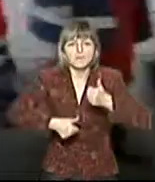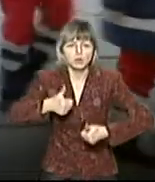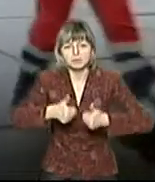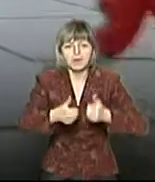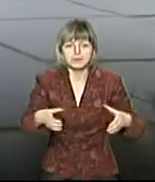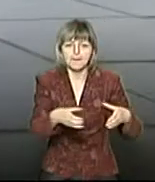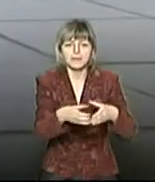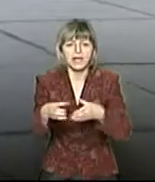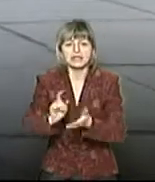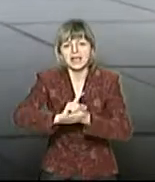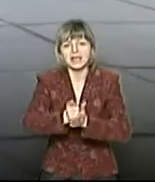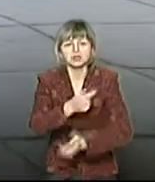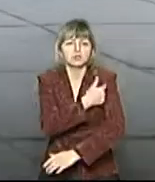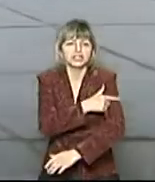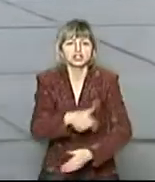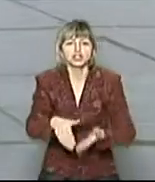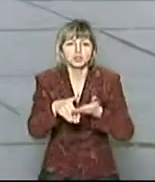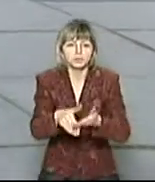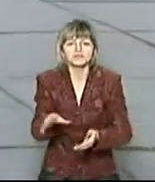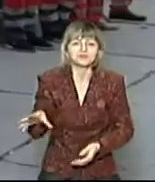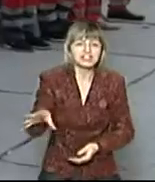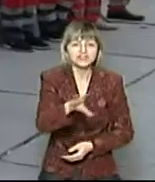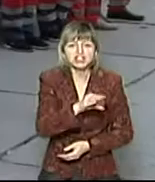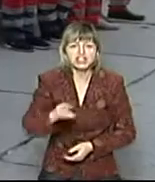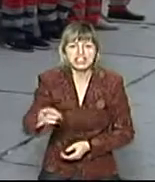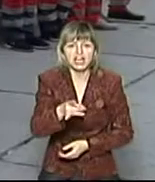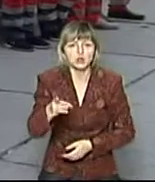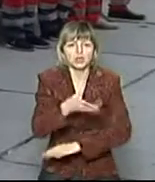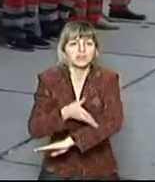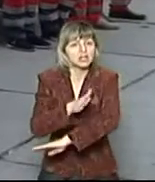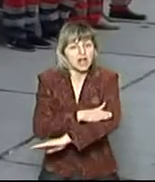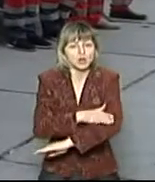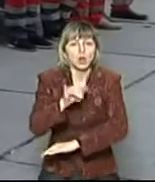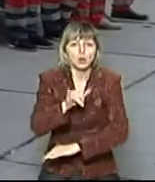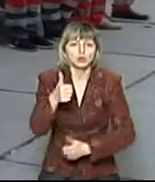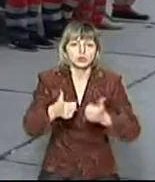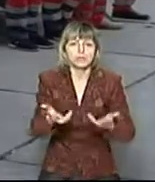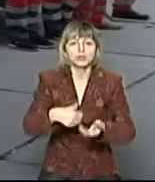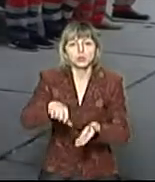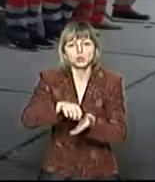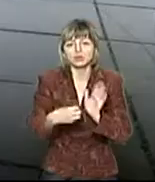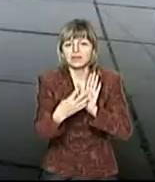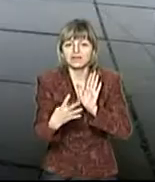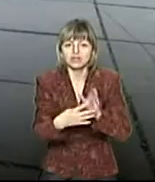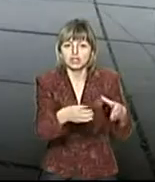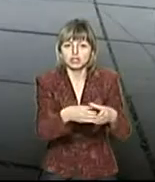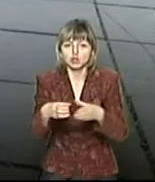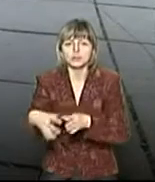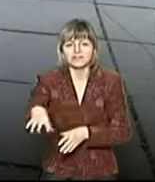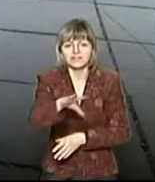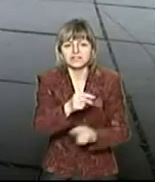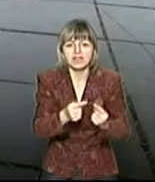позмагатися бригади екстреної медичної допомоги з усіх районів краю. У змаганнях беруть участь 19 команд зі